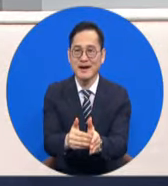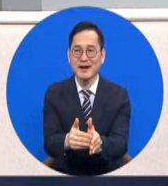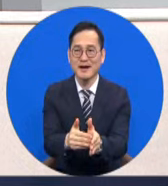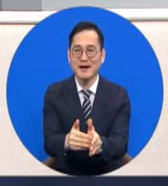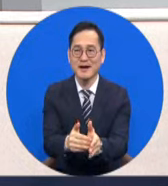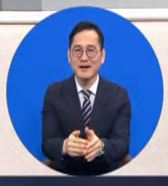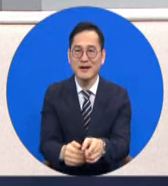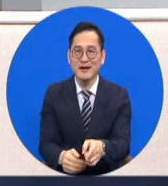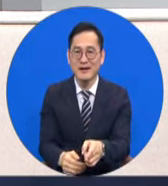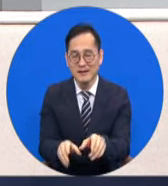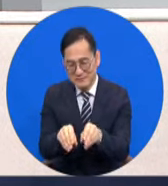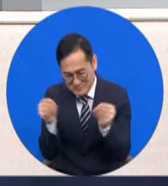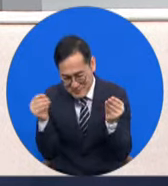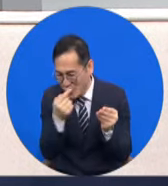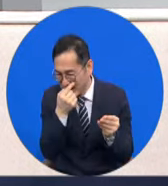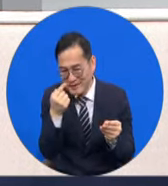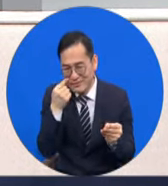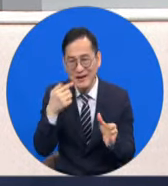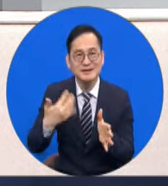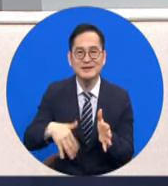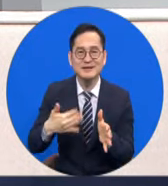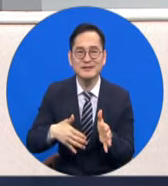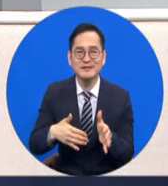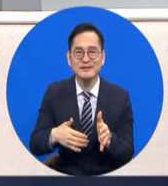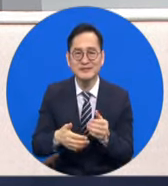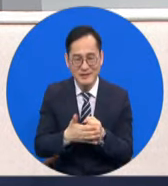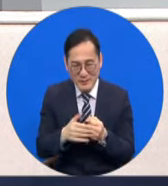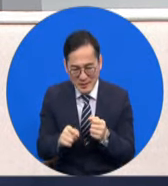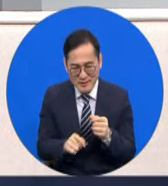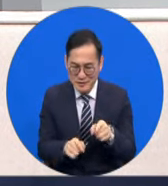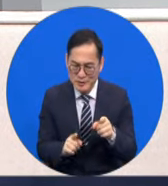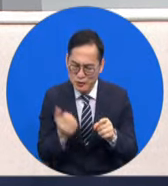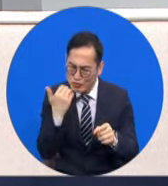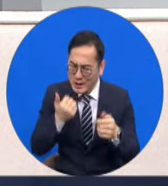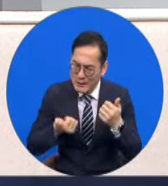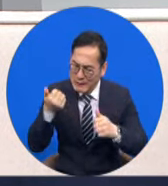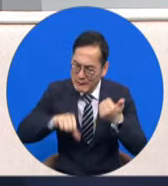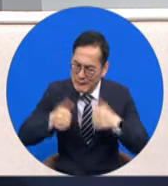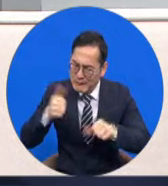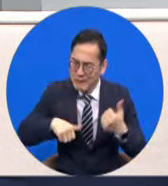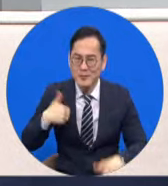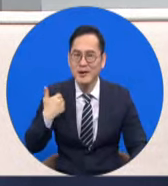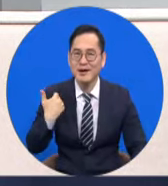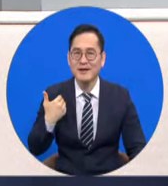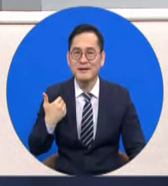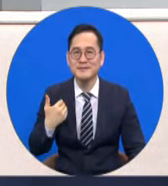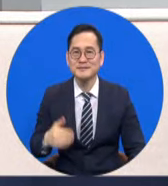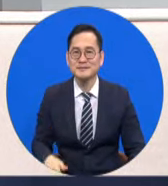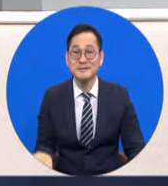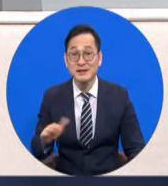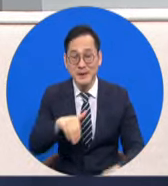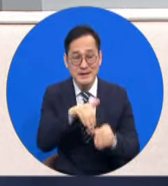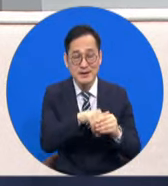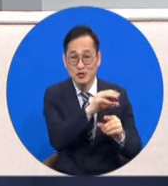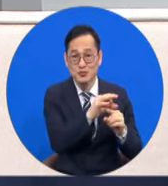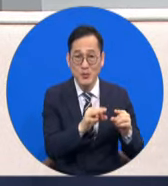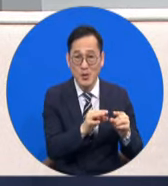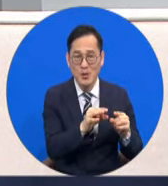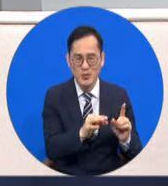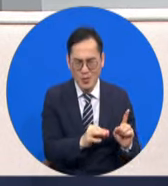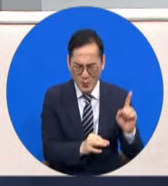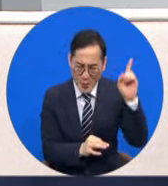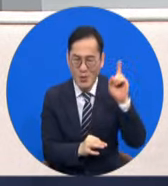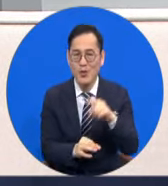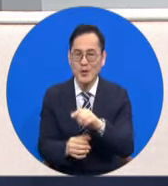그건 정말 열어봐야지 아는 거지 저희가 예측할 수 있는 영역이 아닙니다. 다만 이제 이건 알 수 있는 게 지금 사전 투표율도 높고 본 투표율도 높고